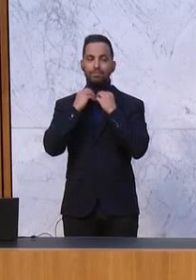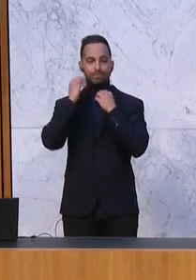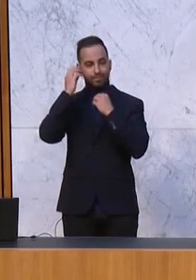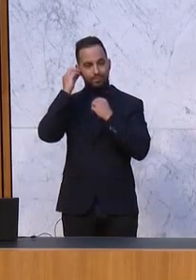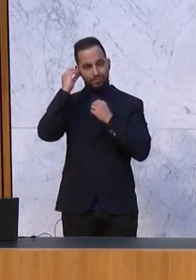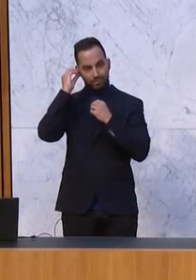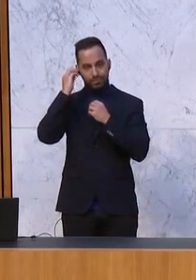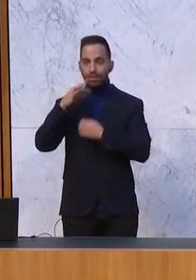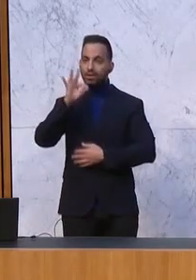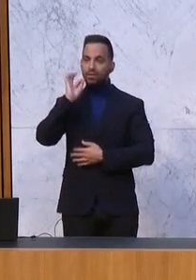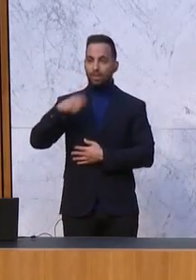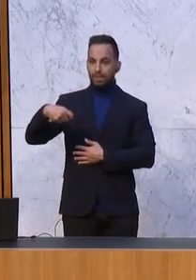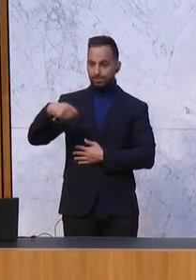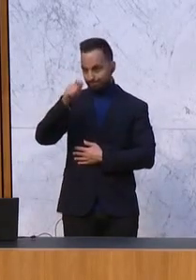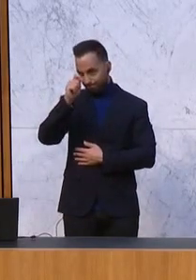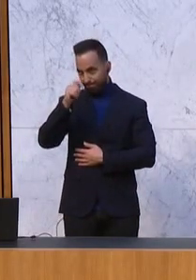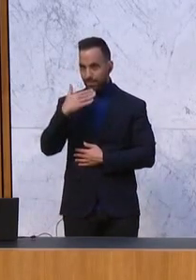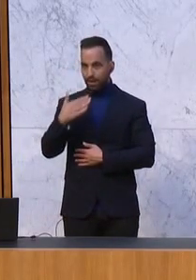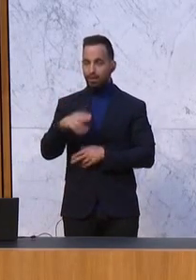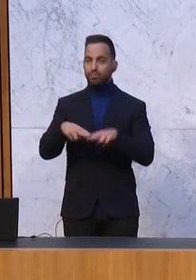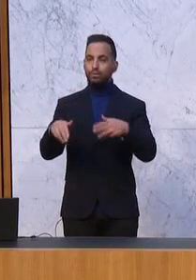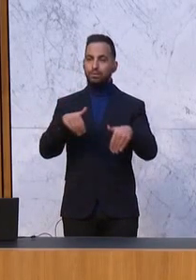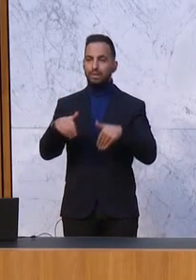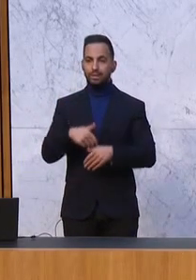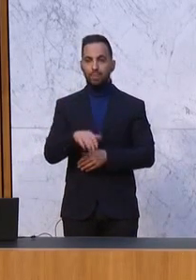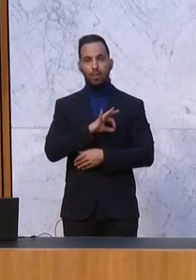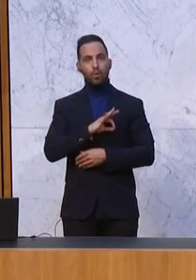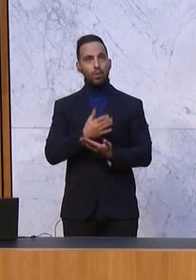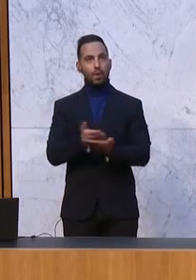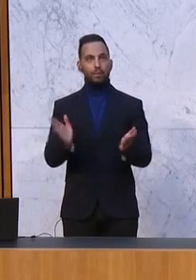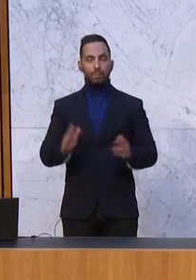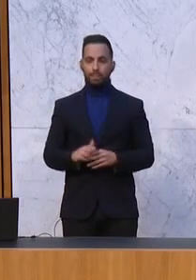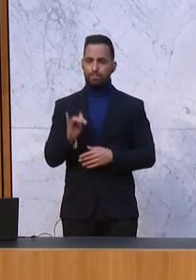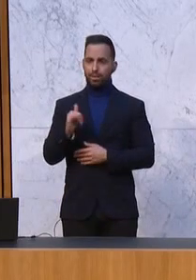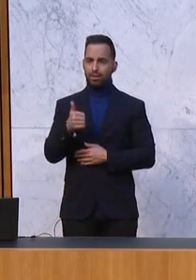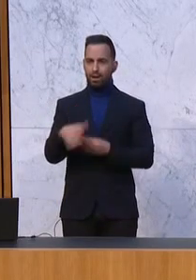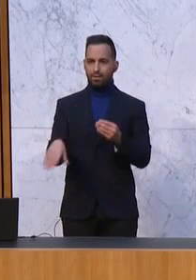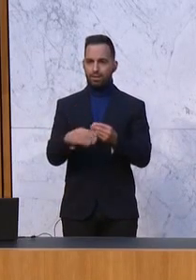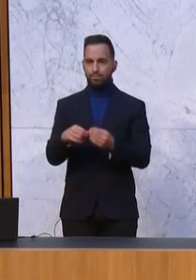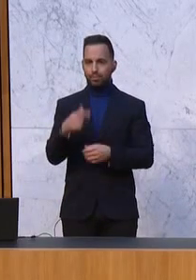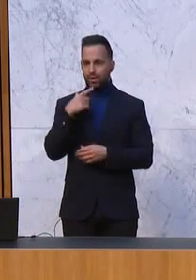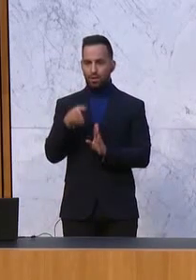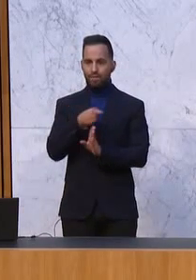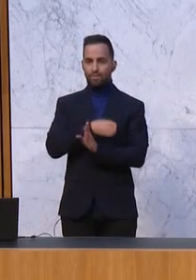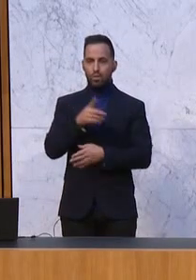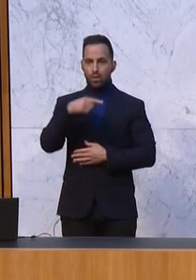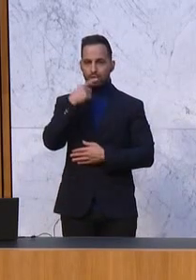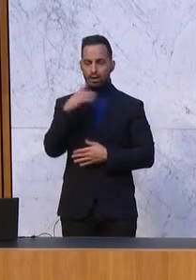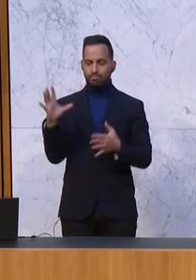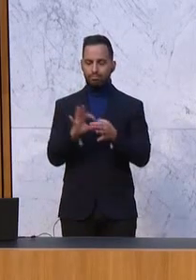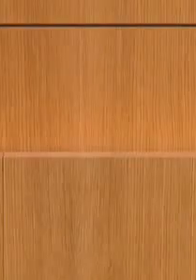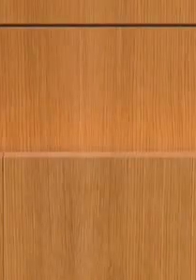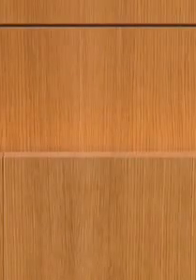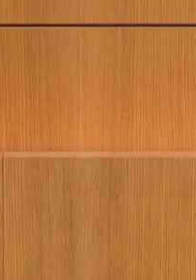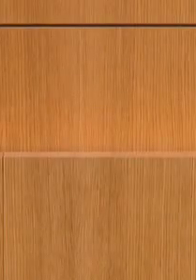Vielen Dank, Frau Präsident, sehr geehrte Frau Bundesministerin, geschätzte Kolleginnen und Kollegen. Ja, eins muss ich in Replik auf meine Vorrednerin gleich mal sagen. Wenn